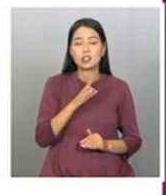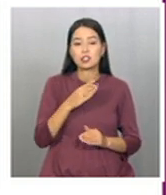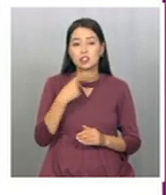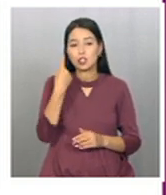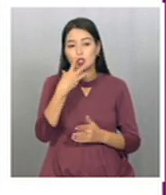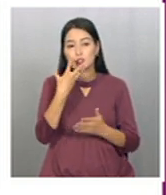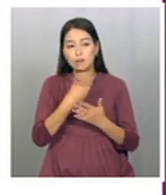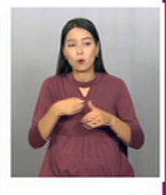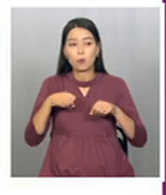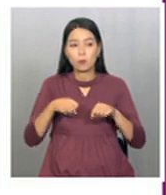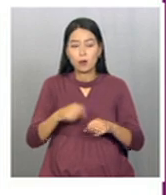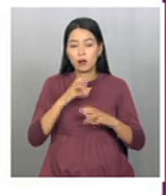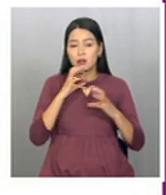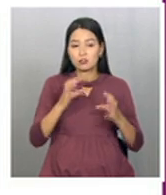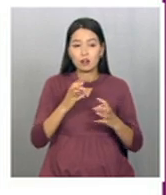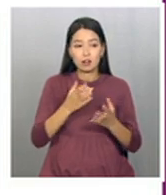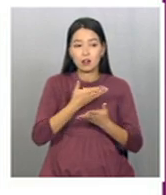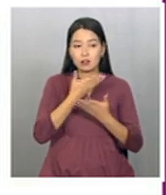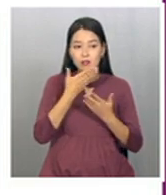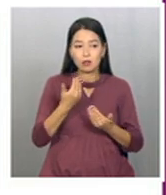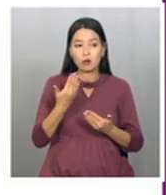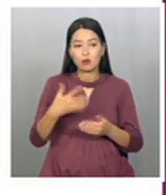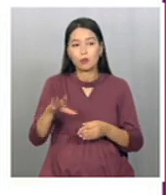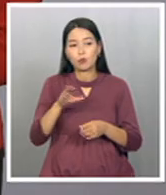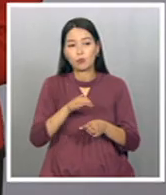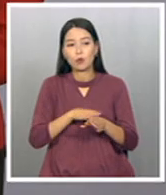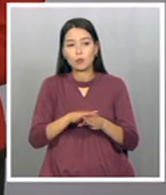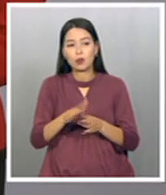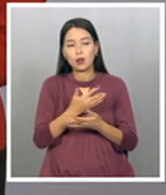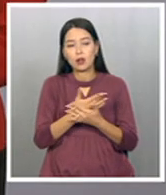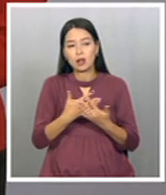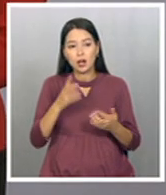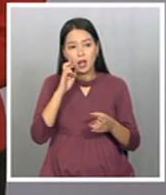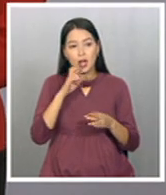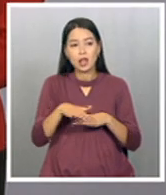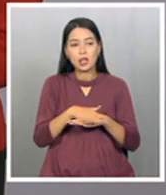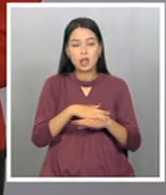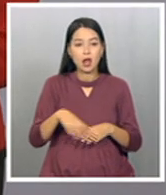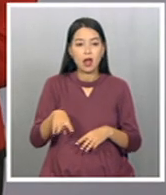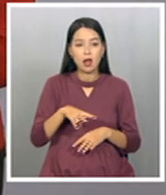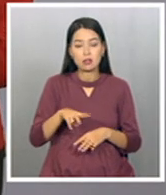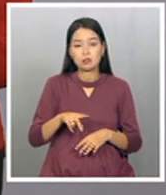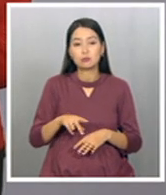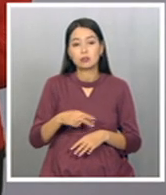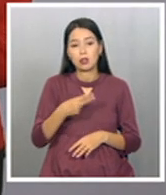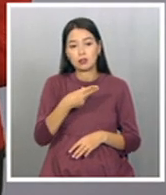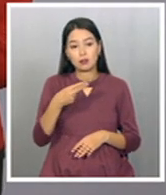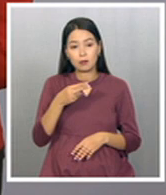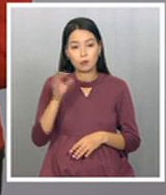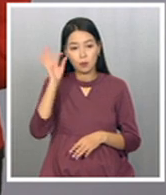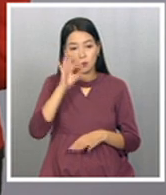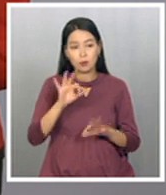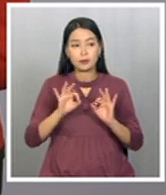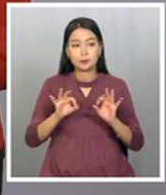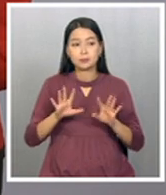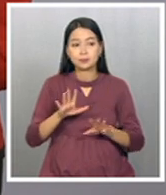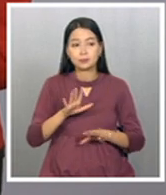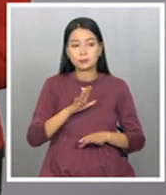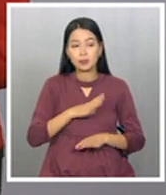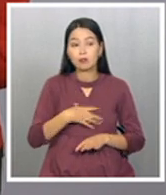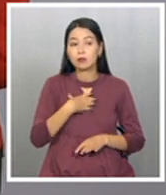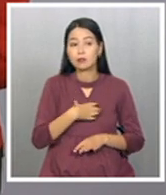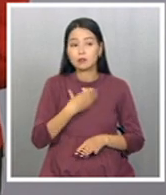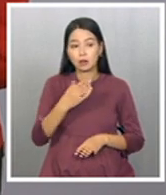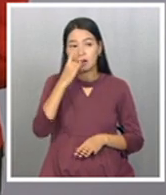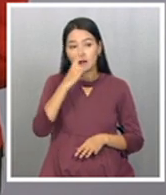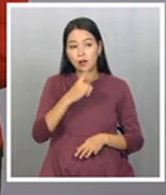Бұл тақырып көптеген елдің әдебиетінде қозғалды. Ал енді тақырыптың өзектілігі. Қазақ халық ауыз